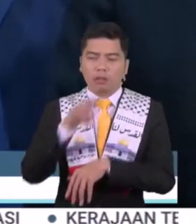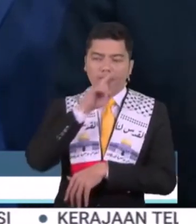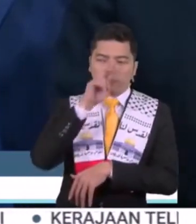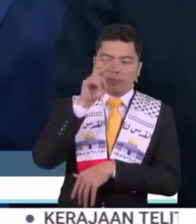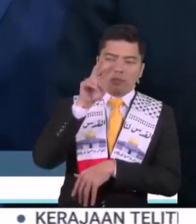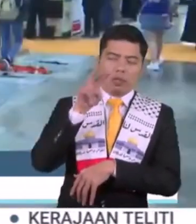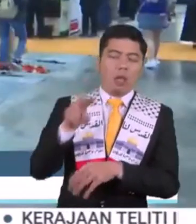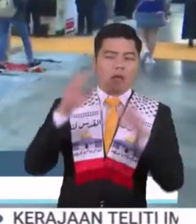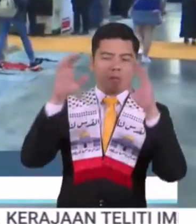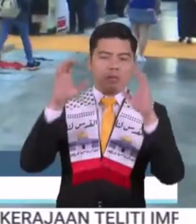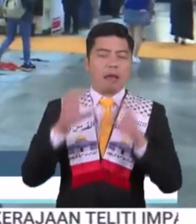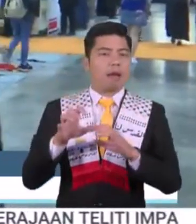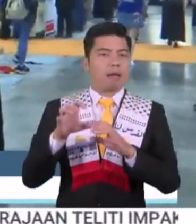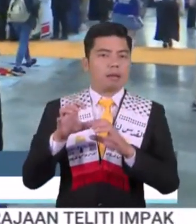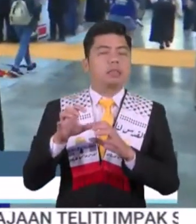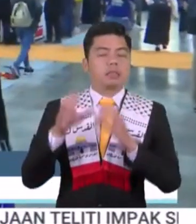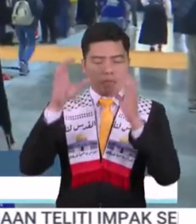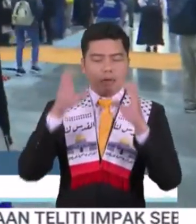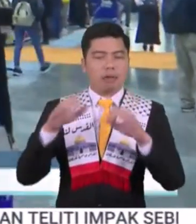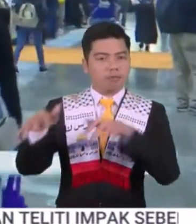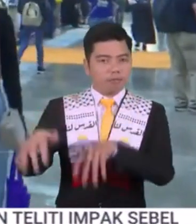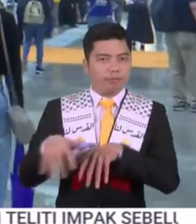kepada penanaman kokoh ini.